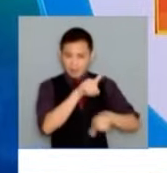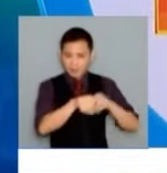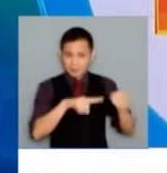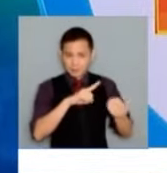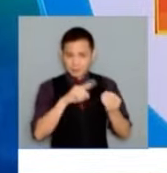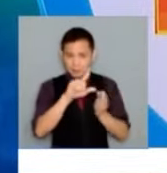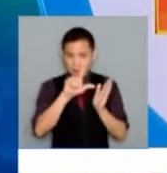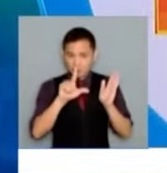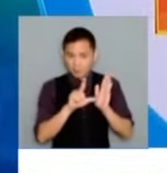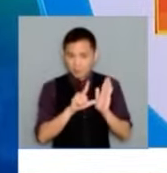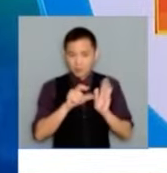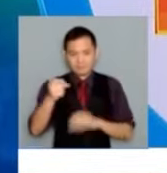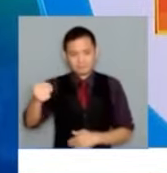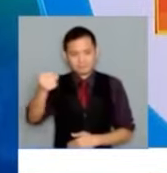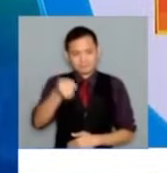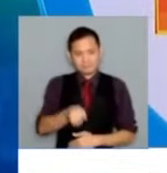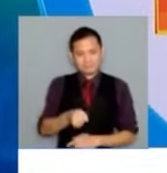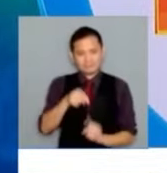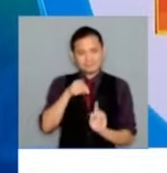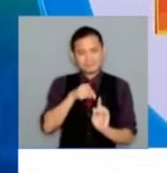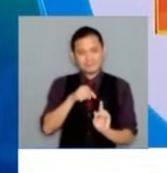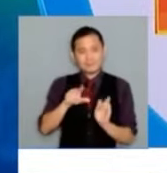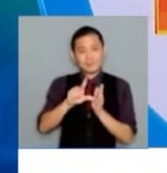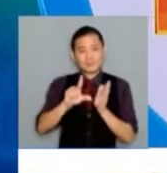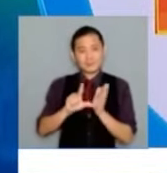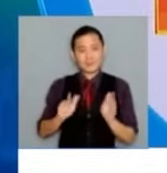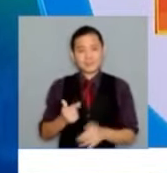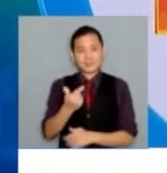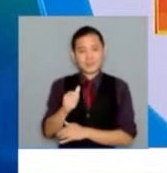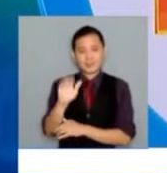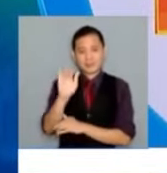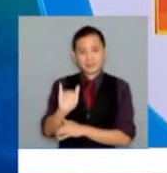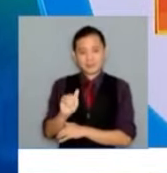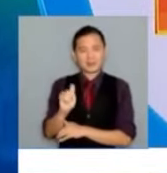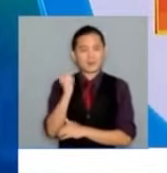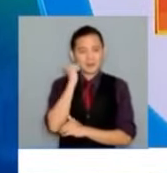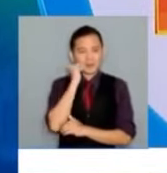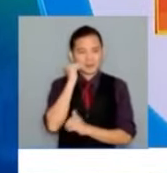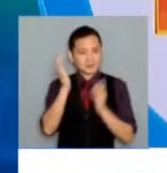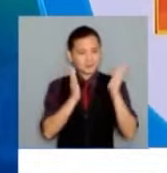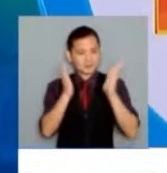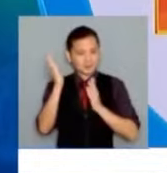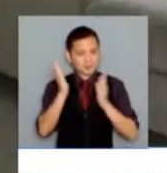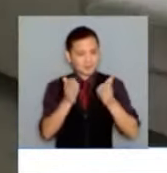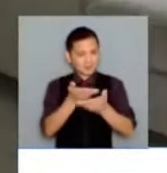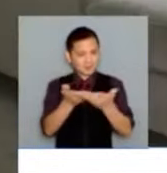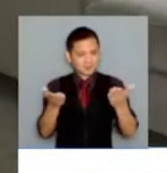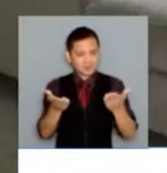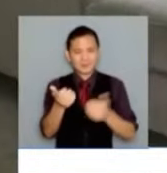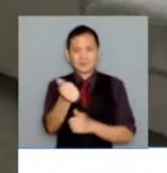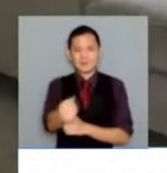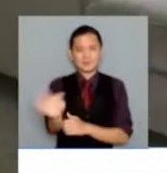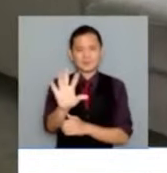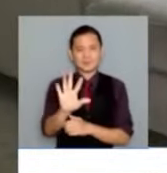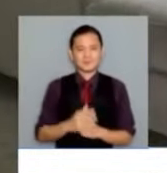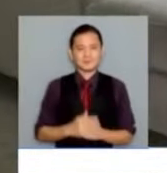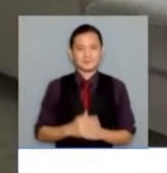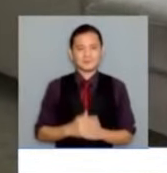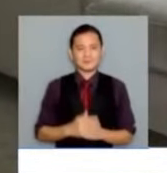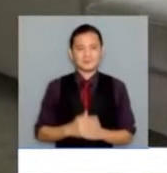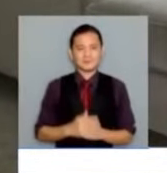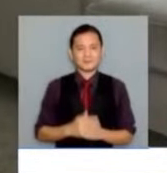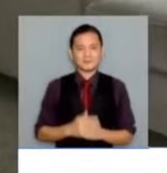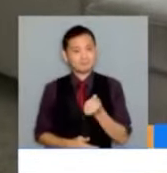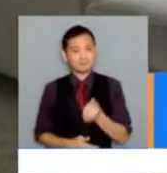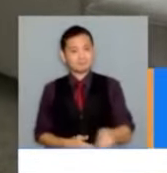palagi ang inyong kapuso sa batas, Attorney Gabby Concepcion. Attorney, good morning! Good morning sa iyo,